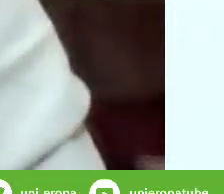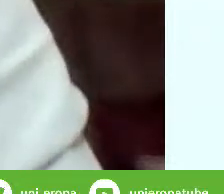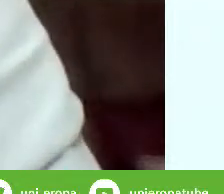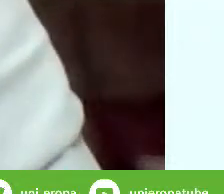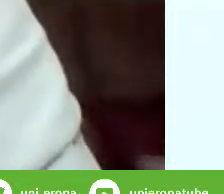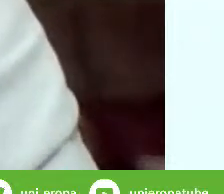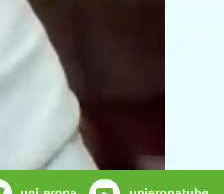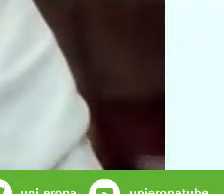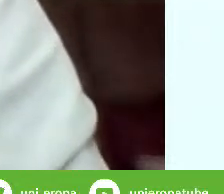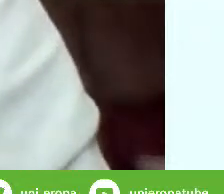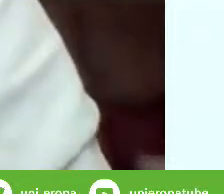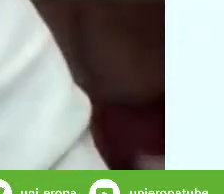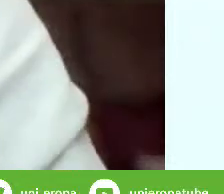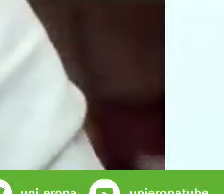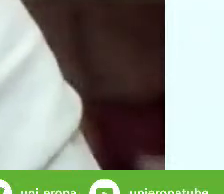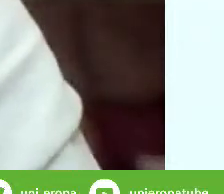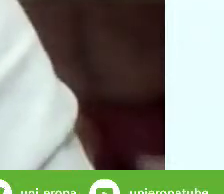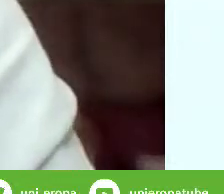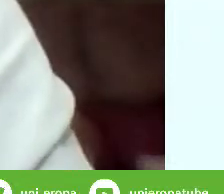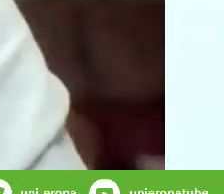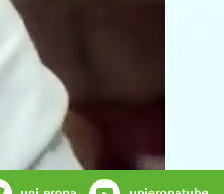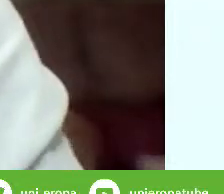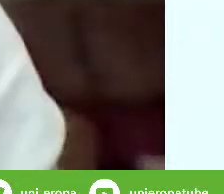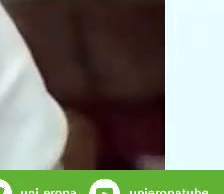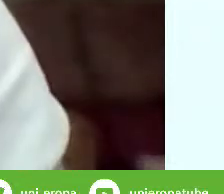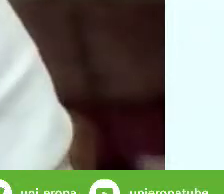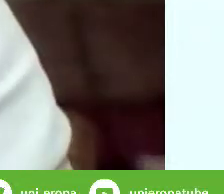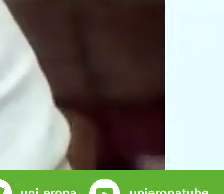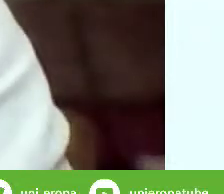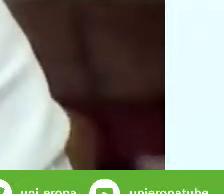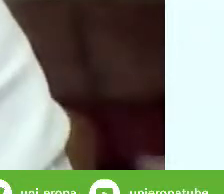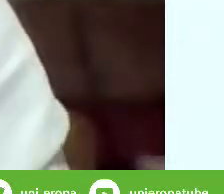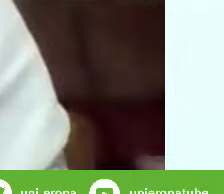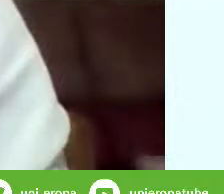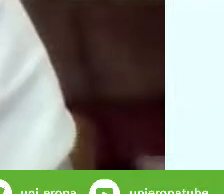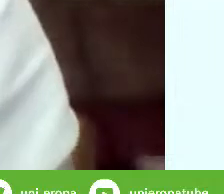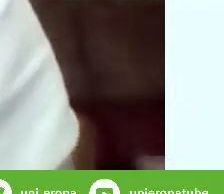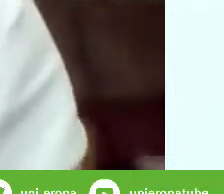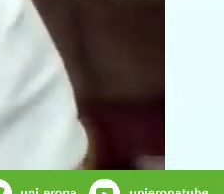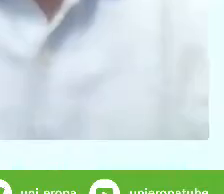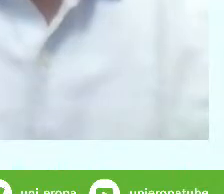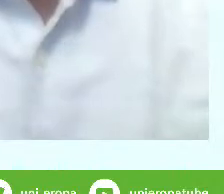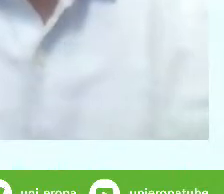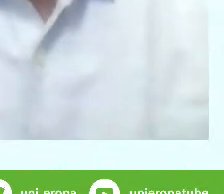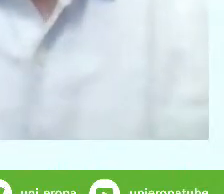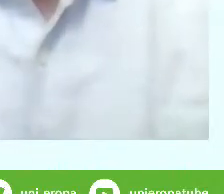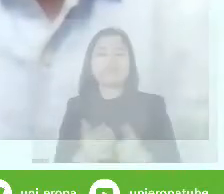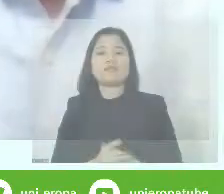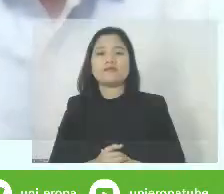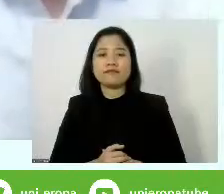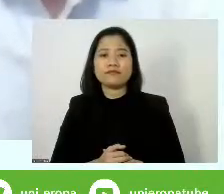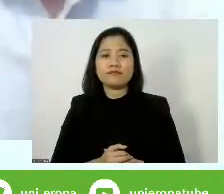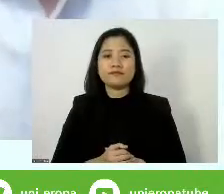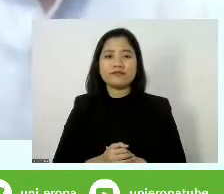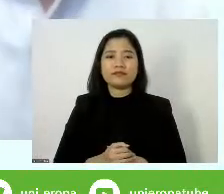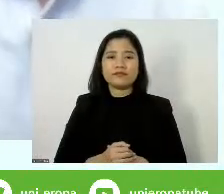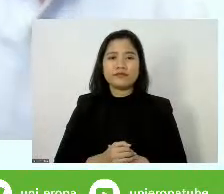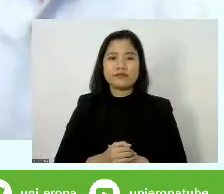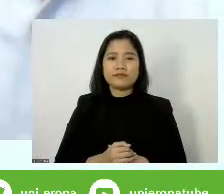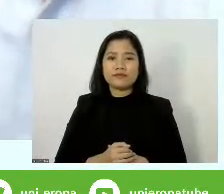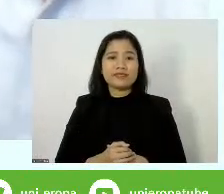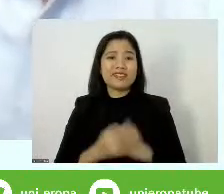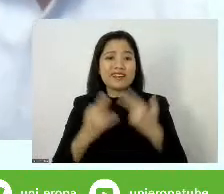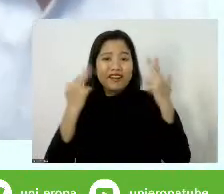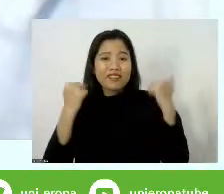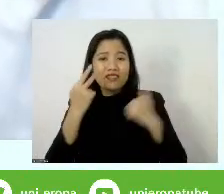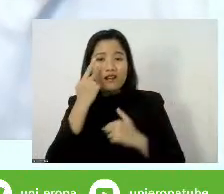bar secara singkatnya keren banget kita fiber bener eh ternyata iklim tuh pengaruhi ke mana-mana gitu ya ke